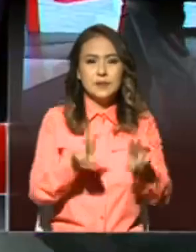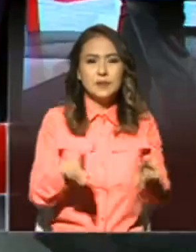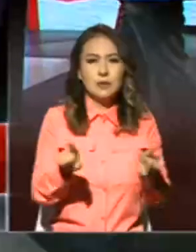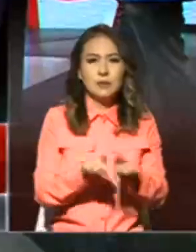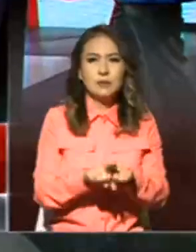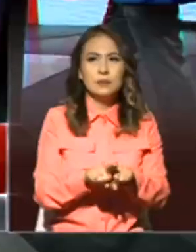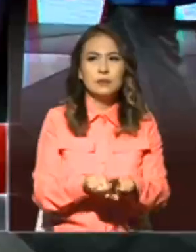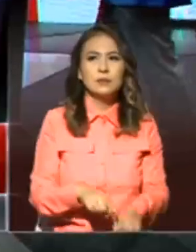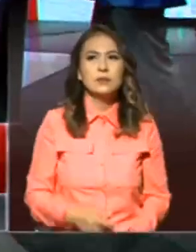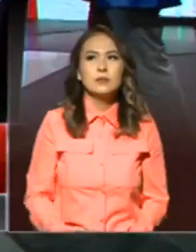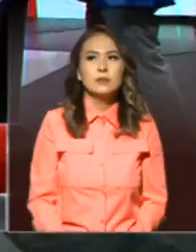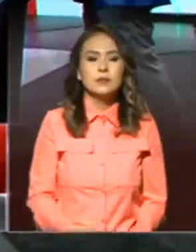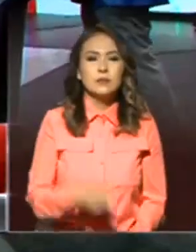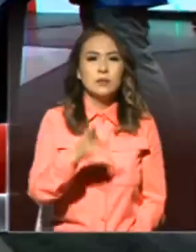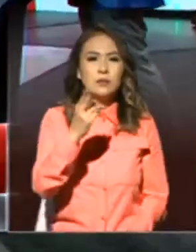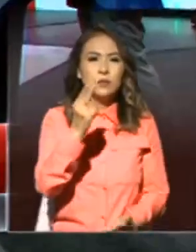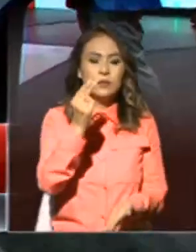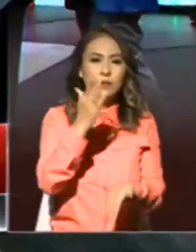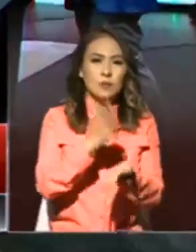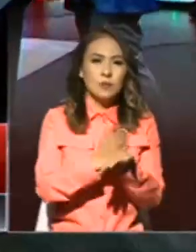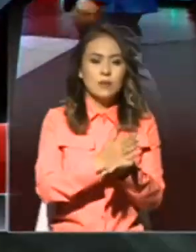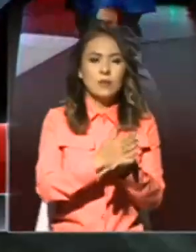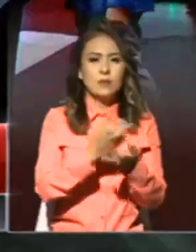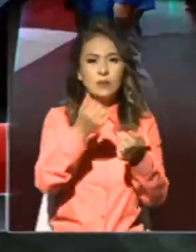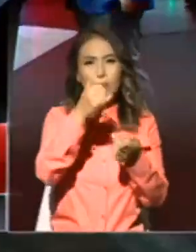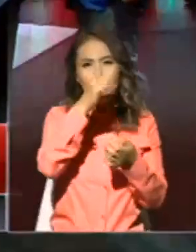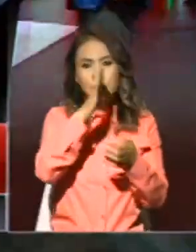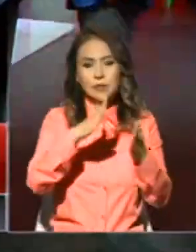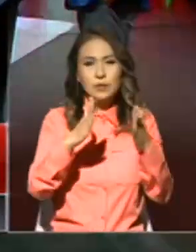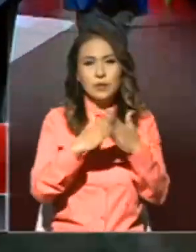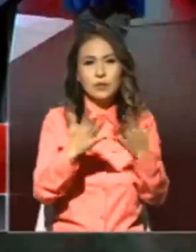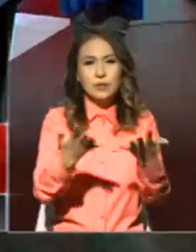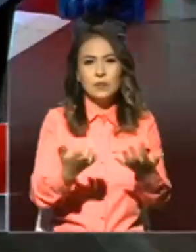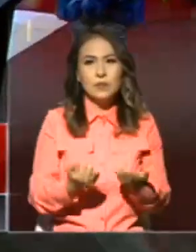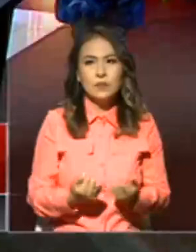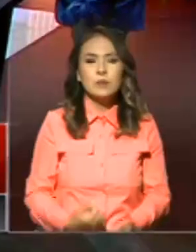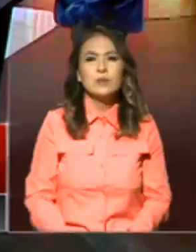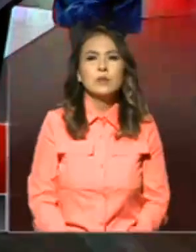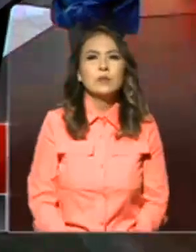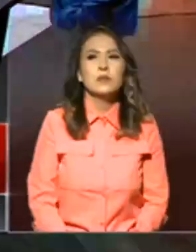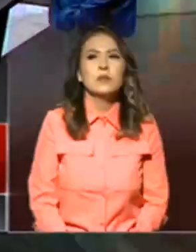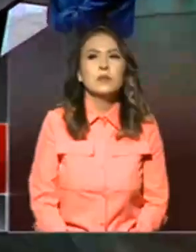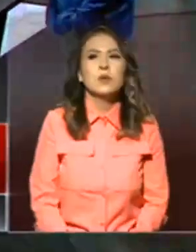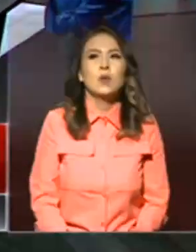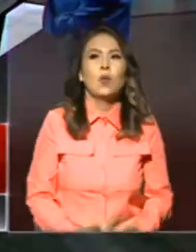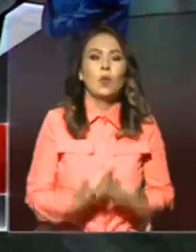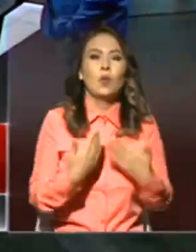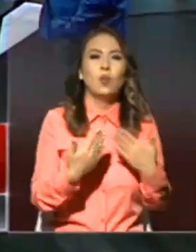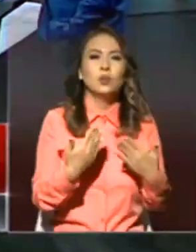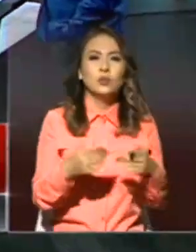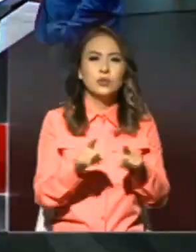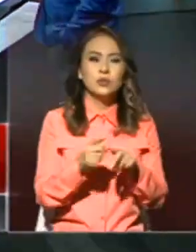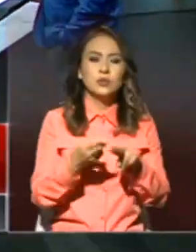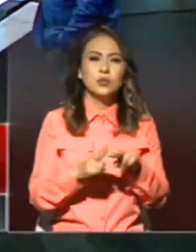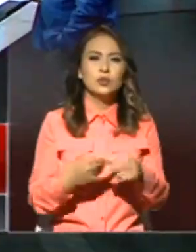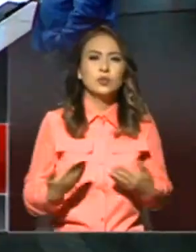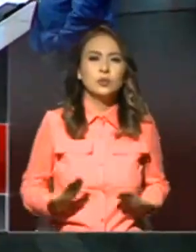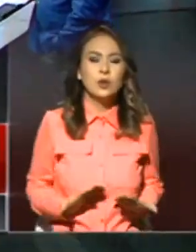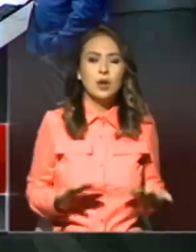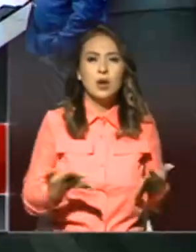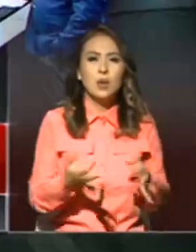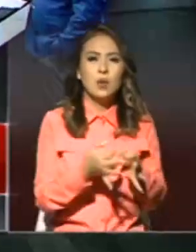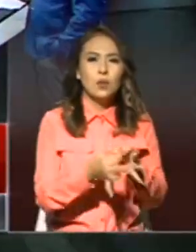Маман ретінде айтайын. Ақша бар, үй аламайды. Енді әр осы тұрған өңірде өзіңіз көріп тұрсыз ғой. Иә. Осы тұрған өңірде тұрып, қай